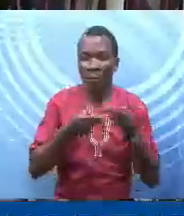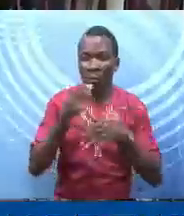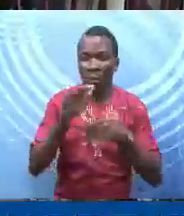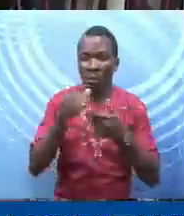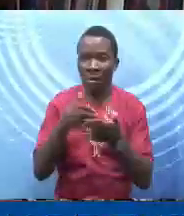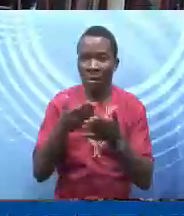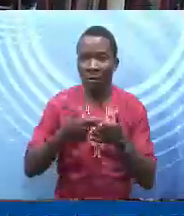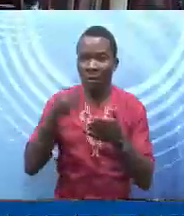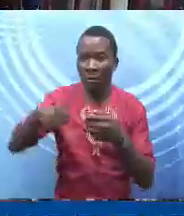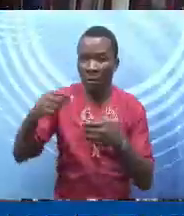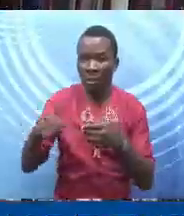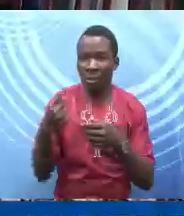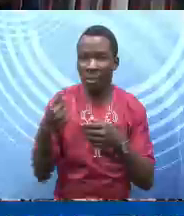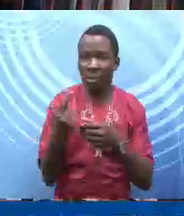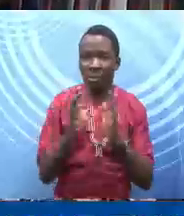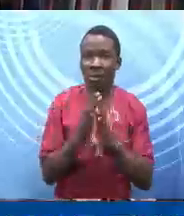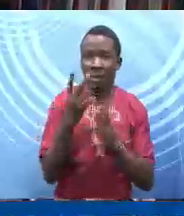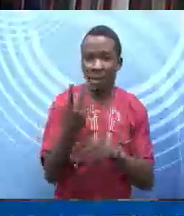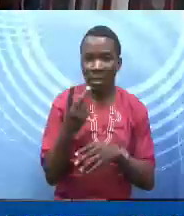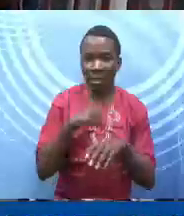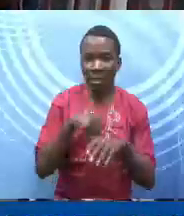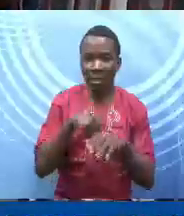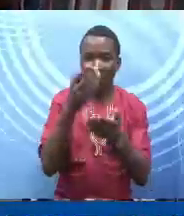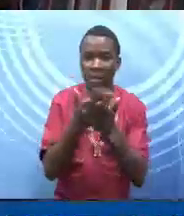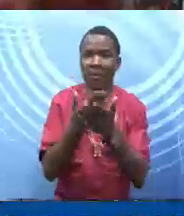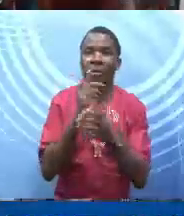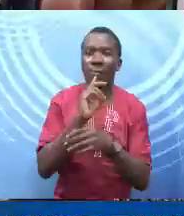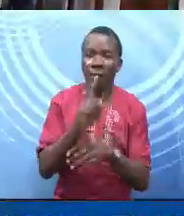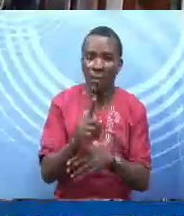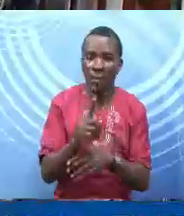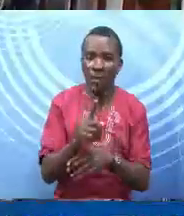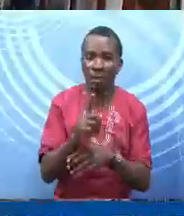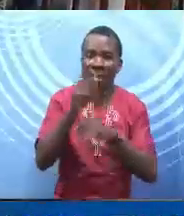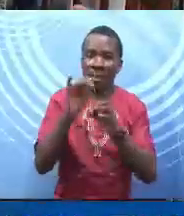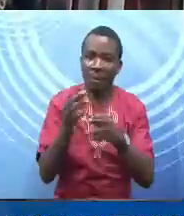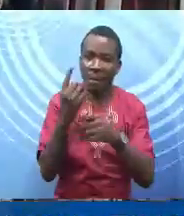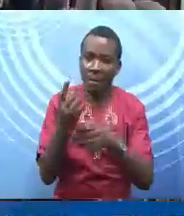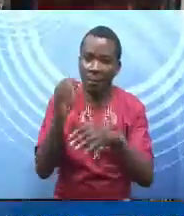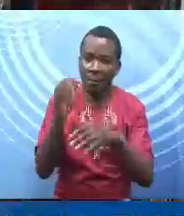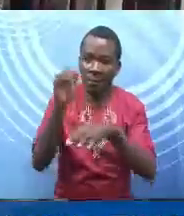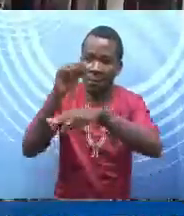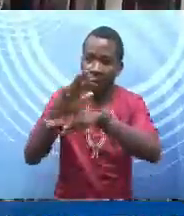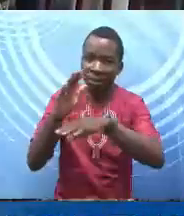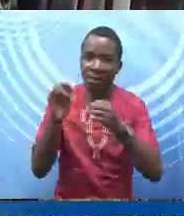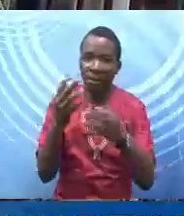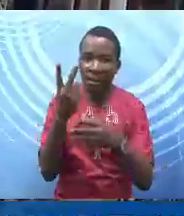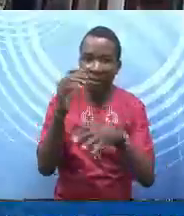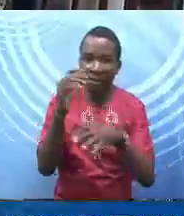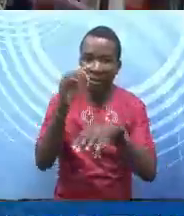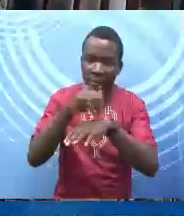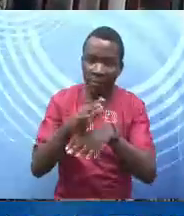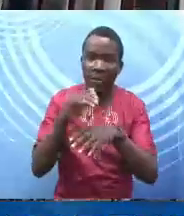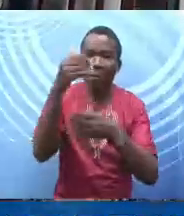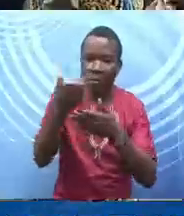karite ya mbere n'iya kabiri, noneho iyo basabye komande niba ari ya mbere turayimwoherereza, niba ari kabiri tukayimwoherereza,